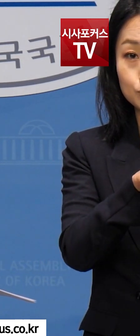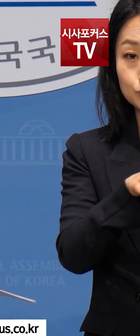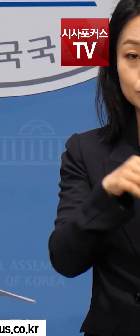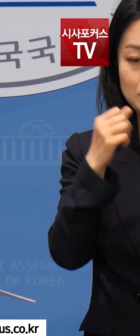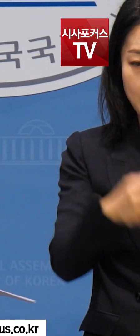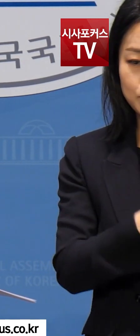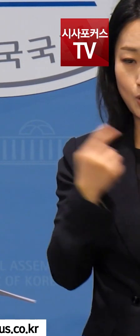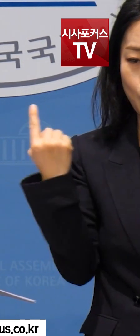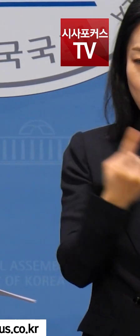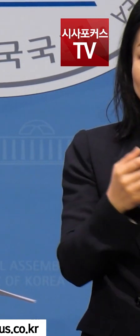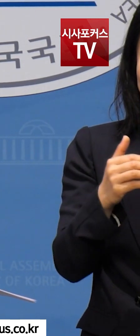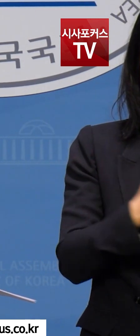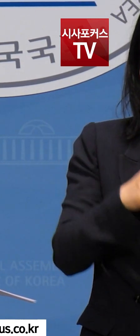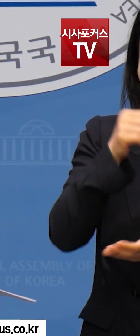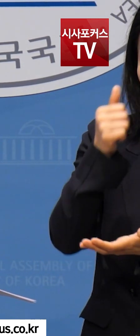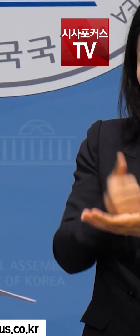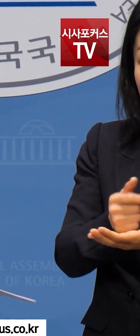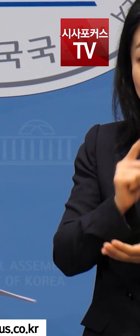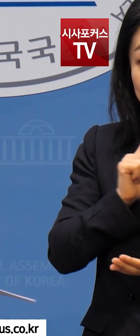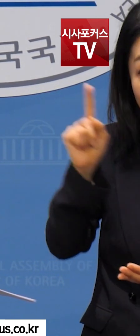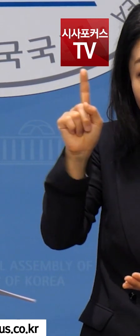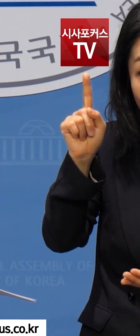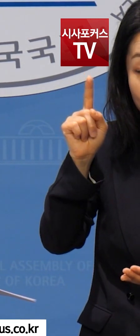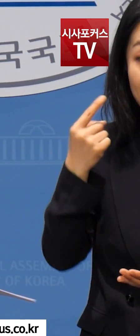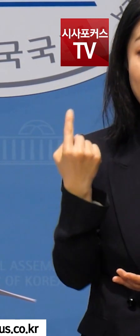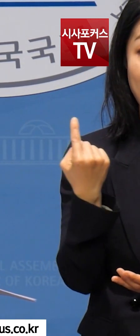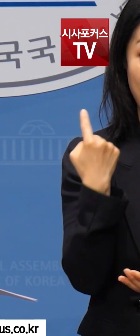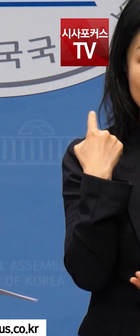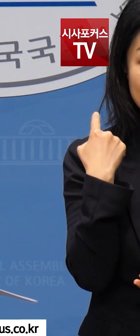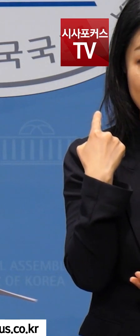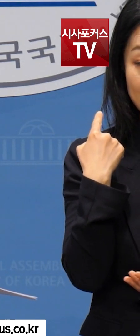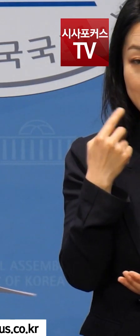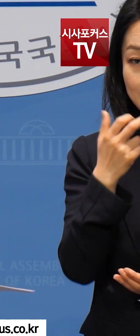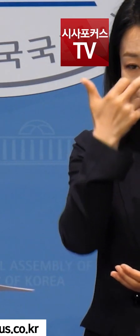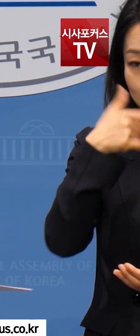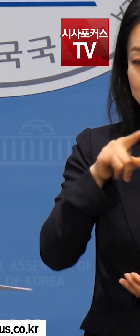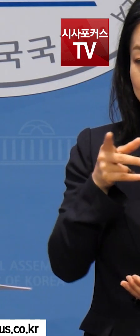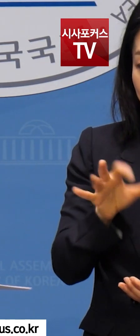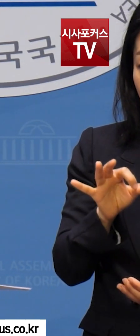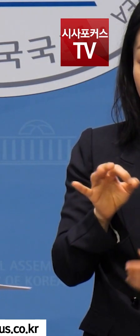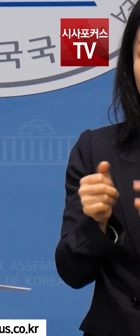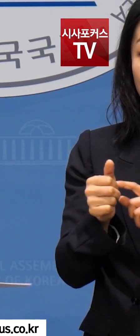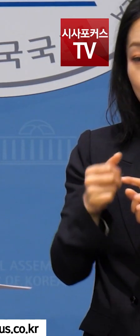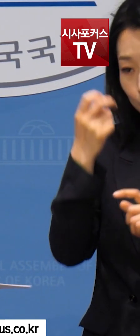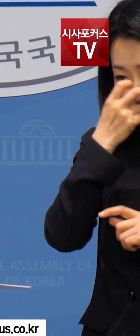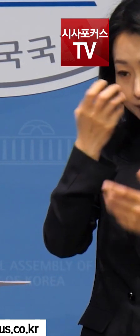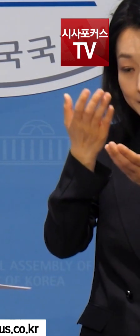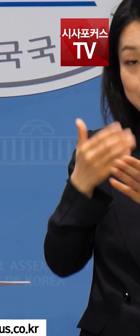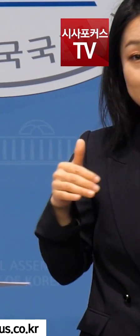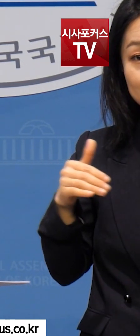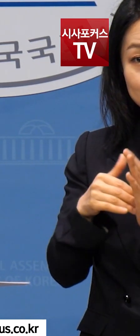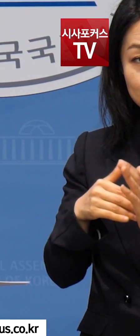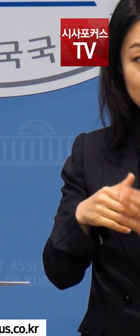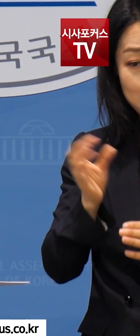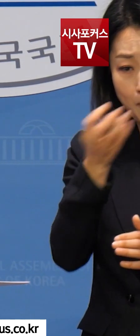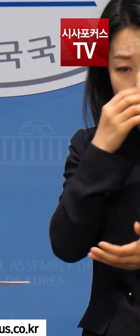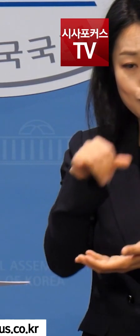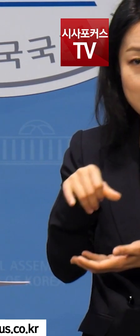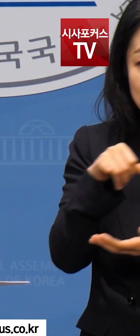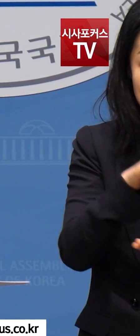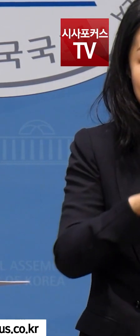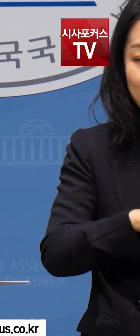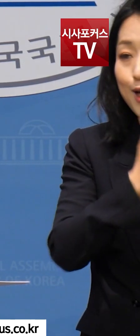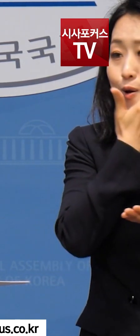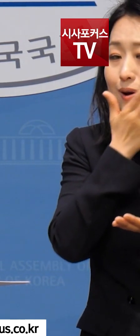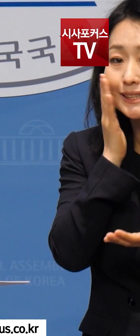고발된 최재영 목사가 어제 경찰에서 피고발인 조사를 받았습니다 명품백과 화장품